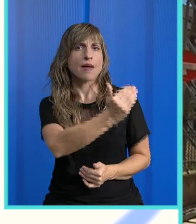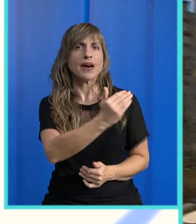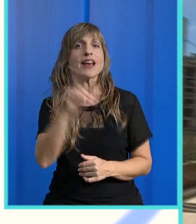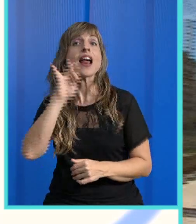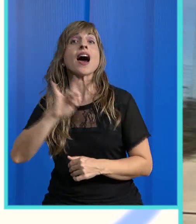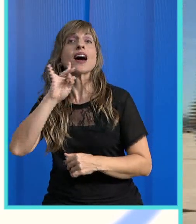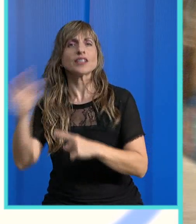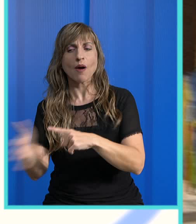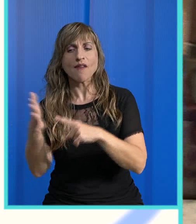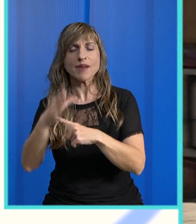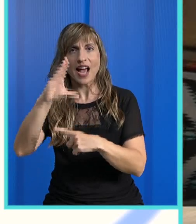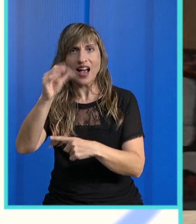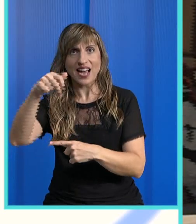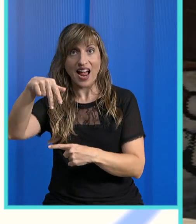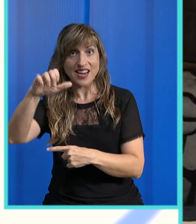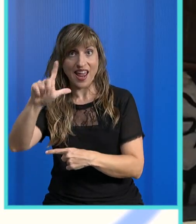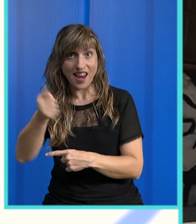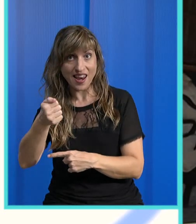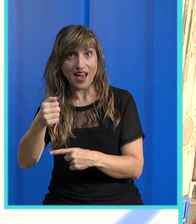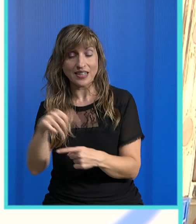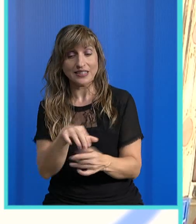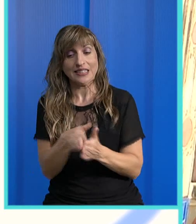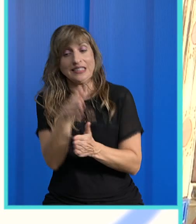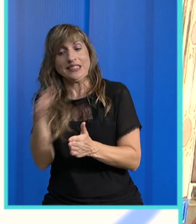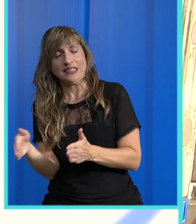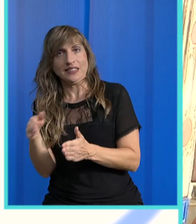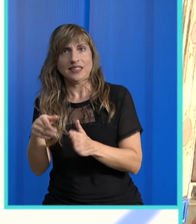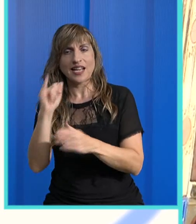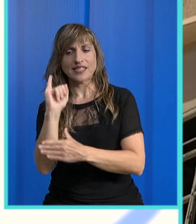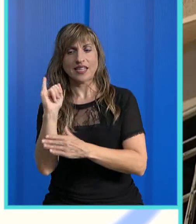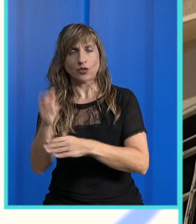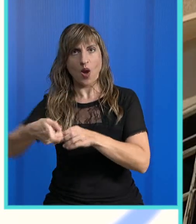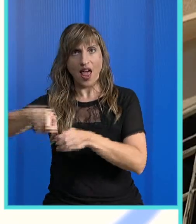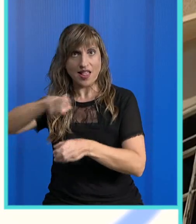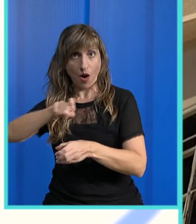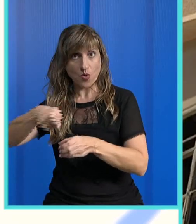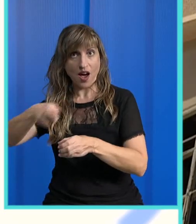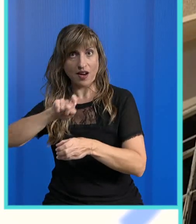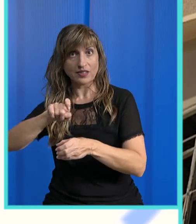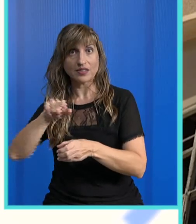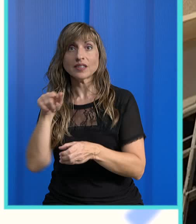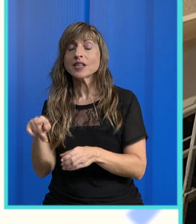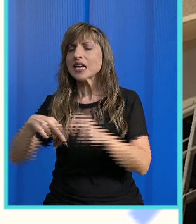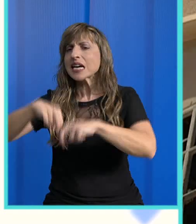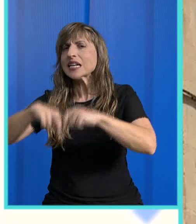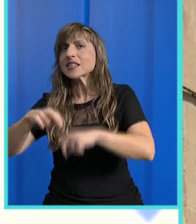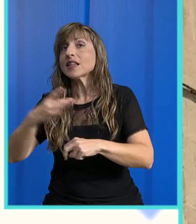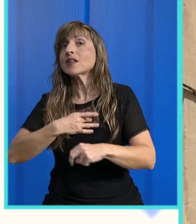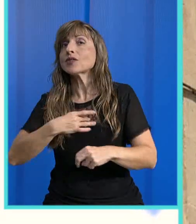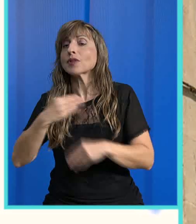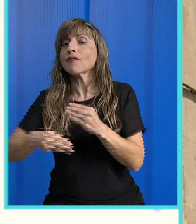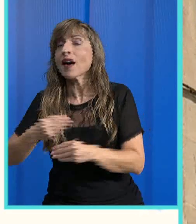l'antiga fàbrica d'eines canela a tocar de l'Institut La Llauna. Això sí, els castellers tenen els seus dubtes que això s'acabi fent realitat.